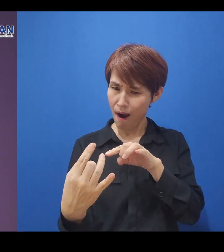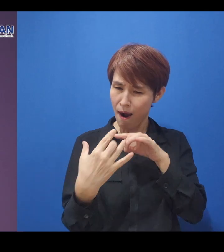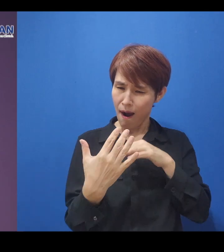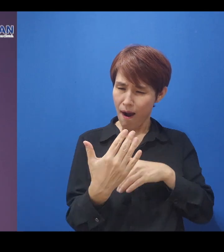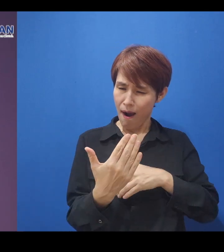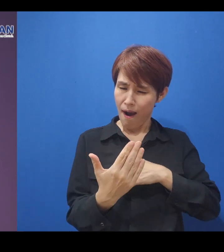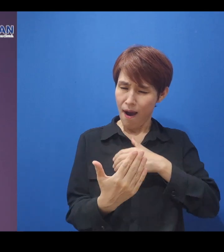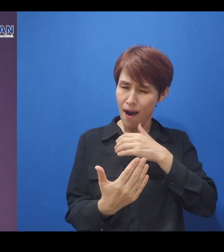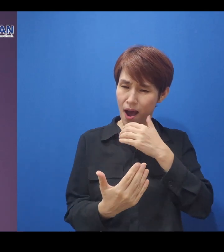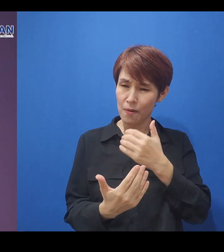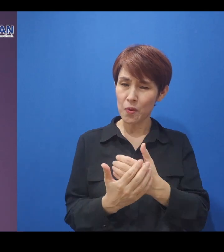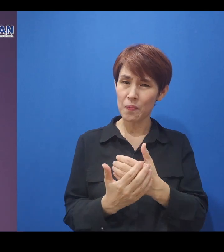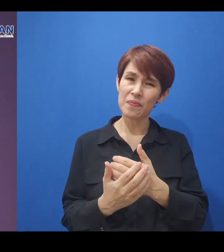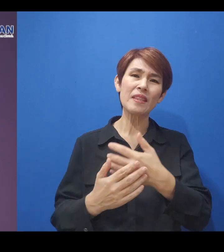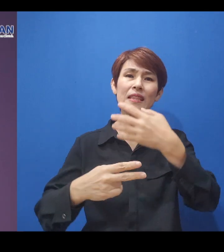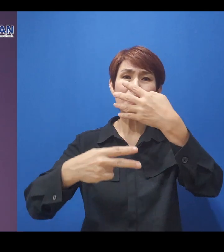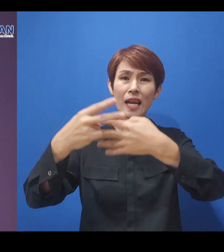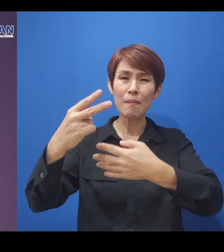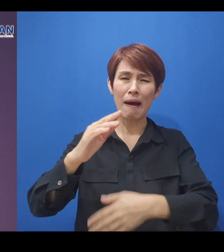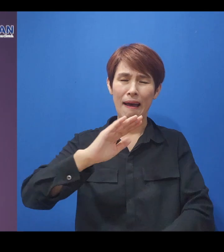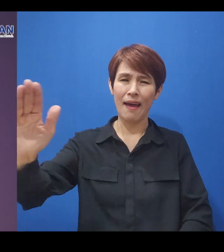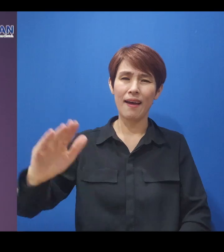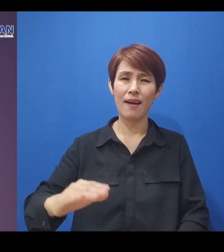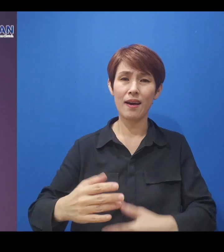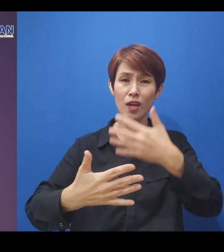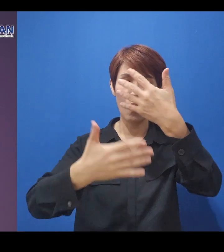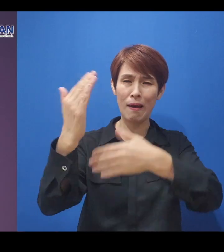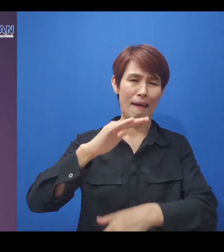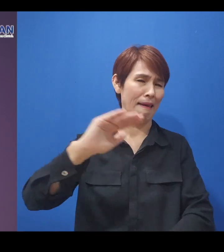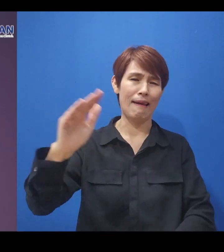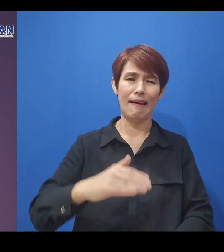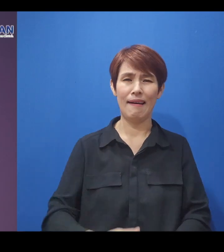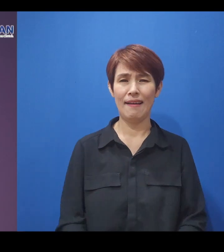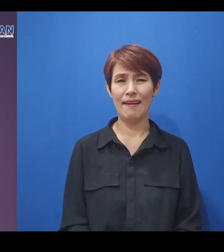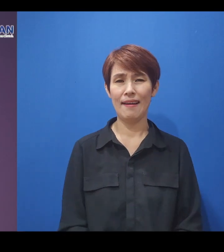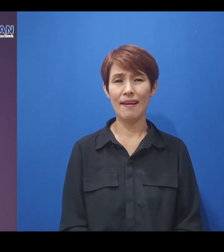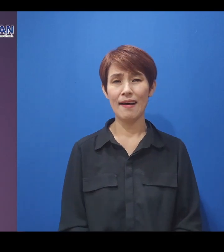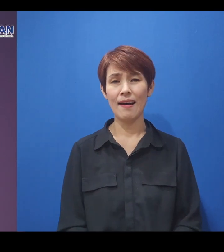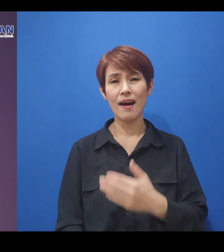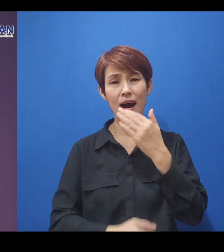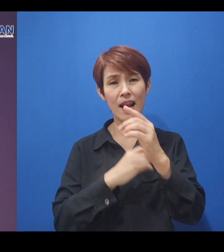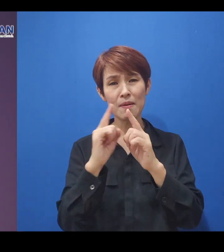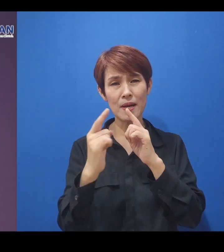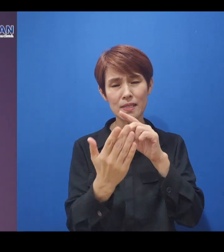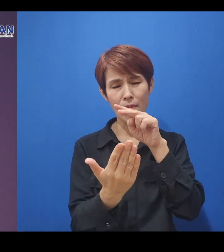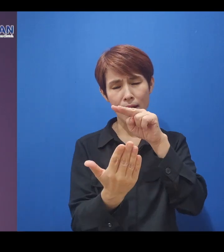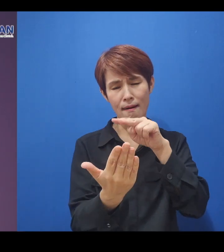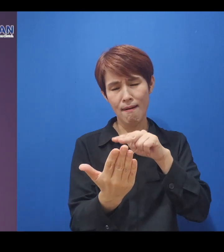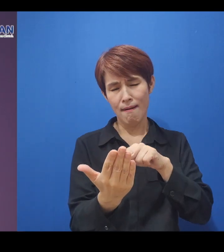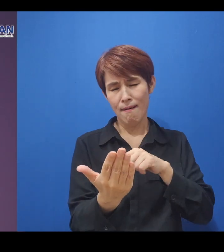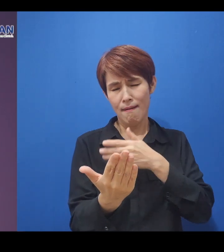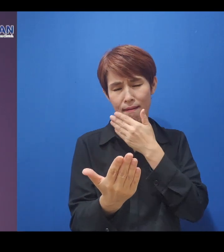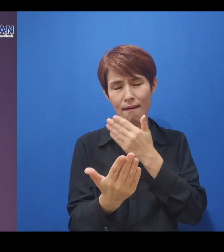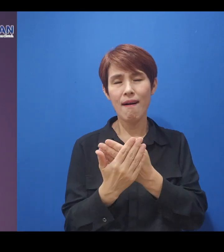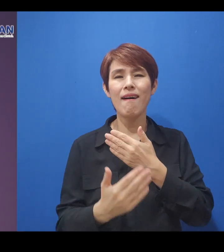드라마, 영화가 주는 재미는 그냥 아무것도 아니에요.